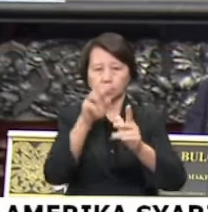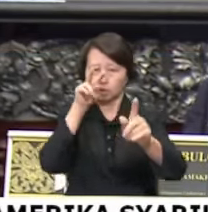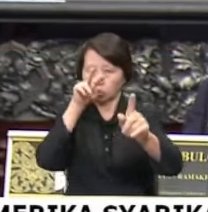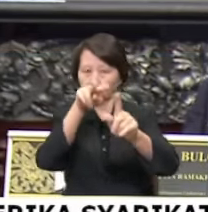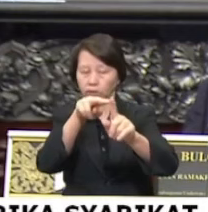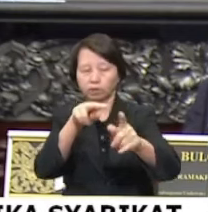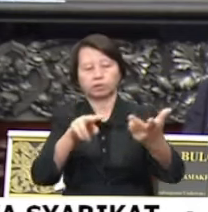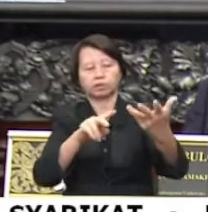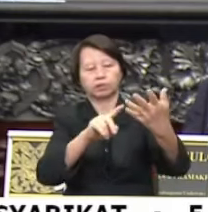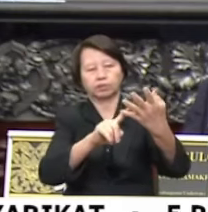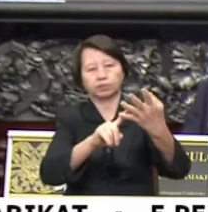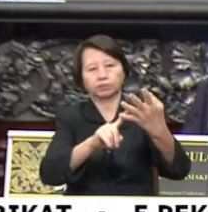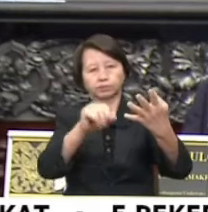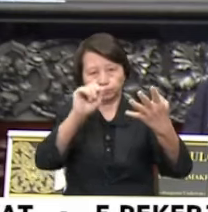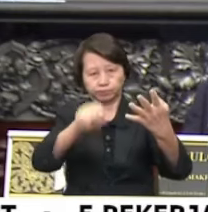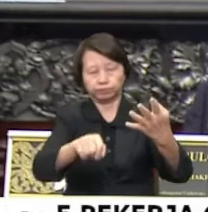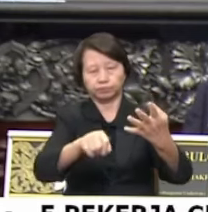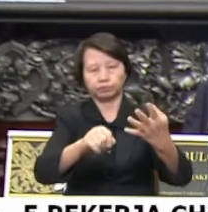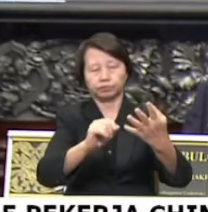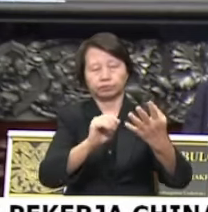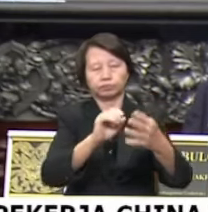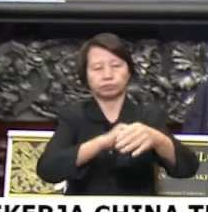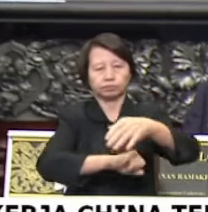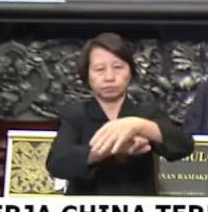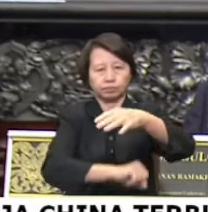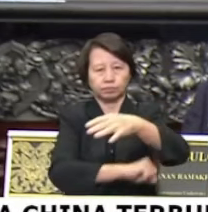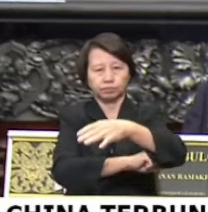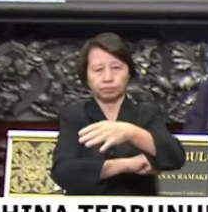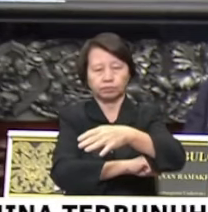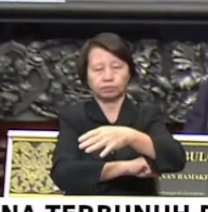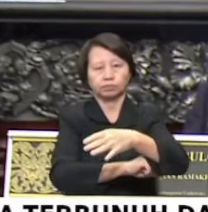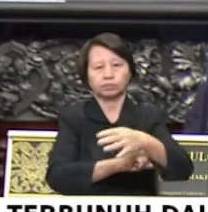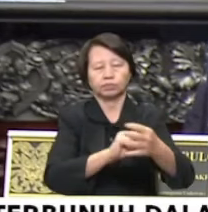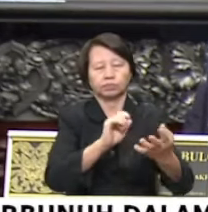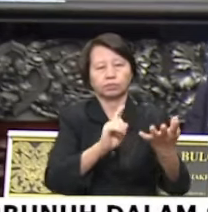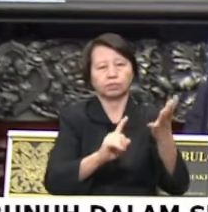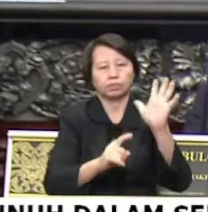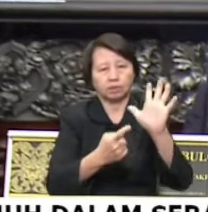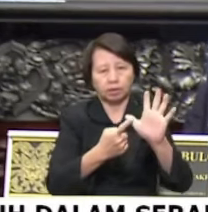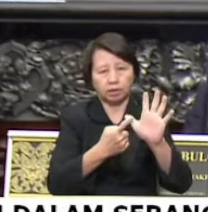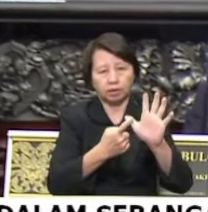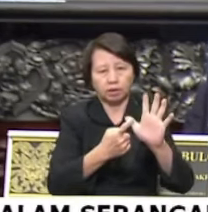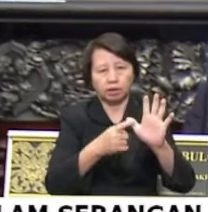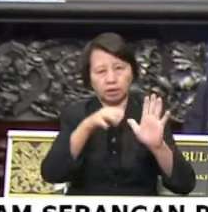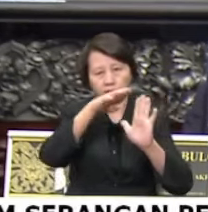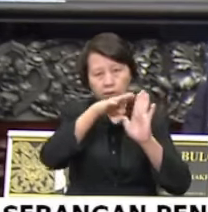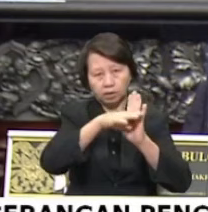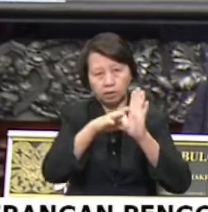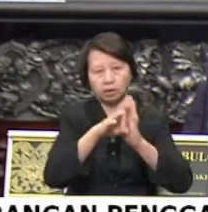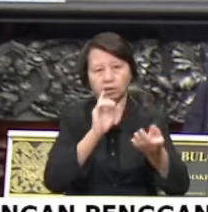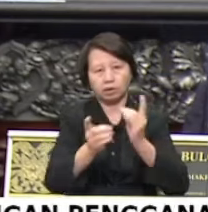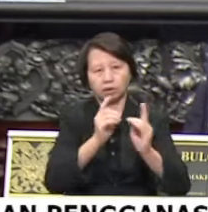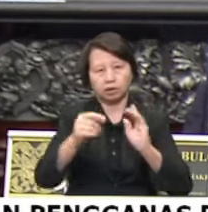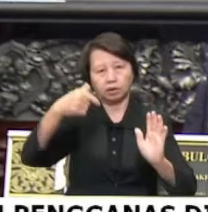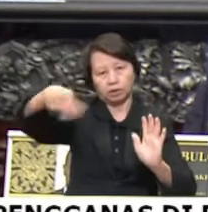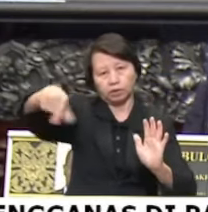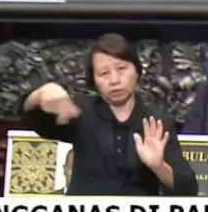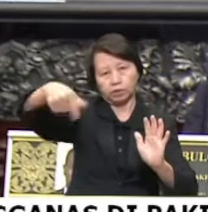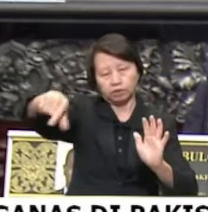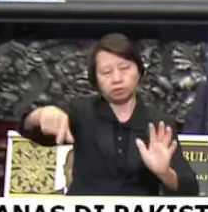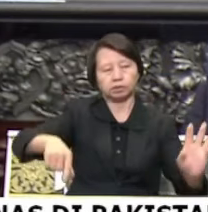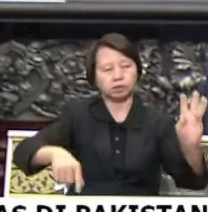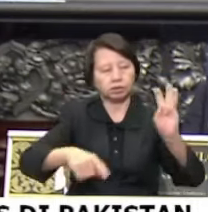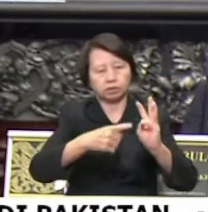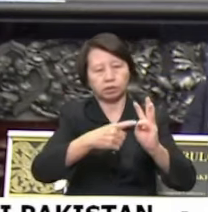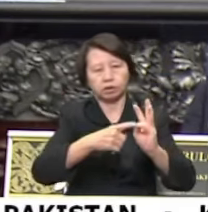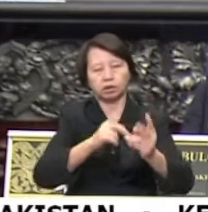nombor 4, pengupayaan infrastruktur dan infrastruktur, nombor 5, kandungan digital yang berkualiti, dan nombor 6,